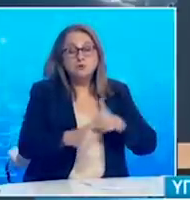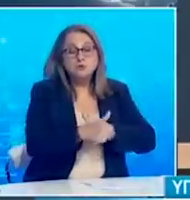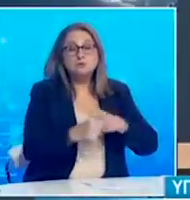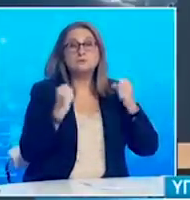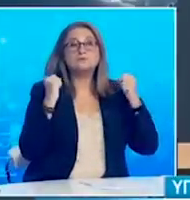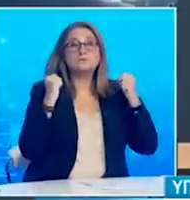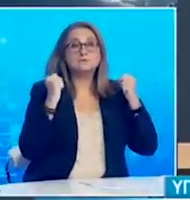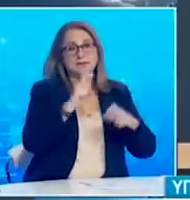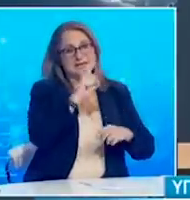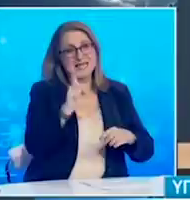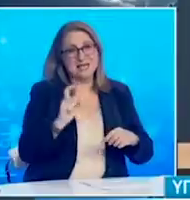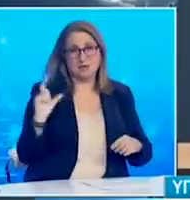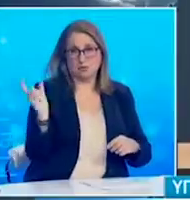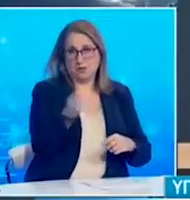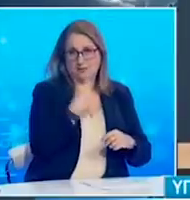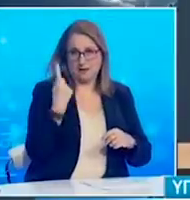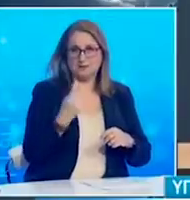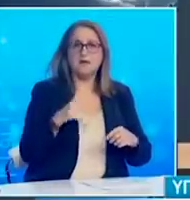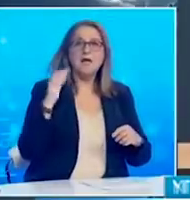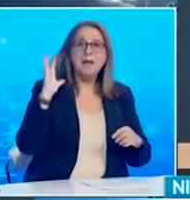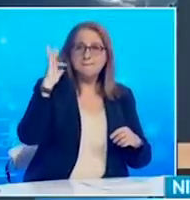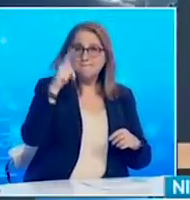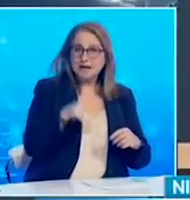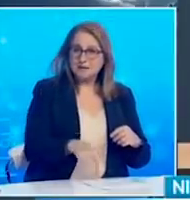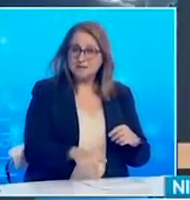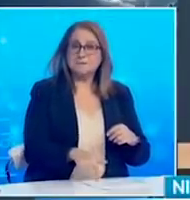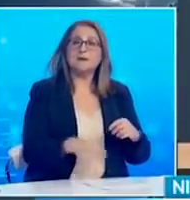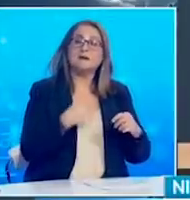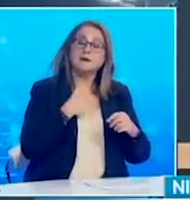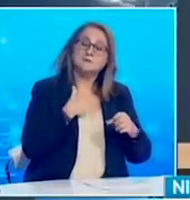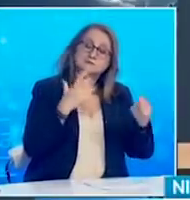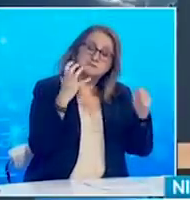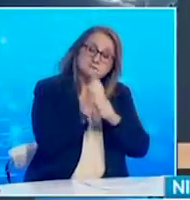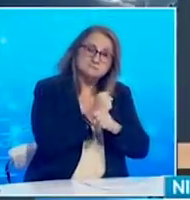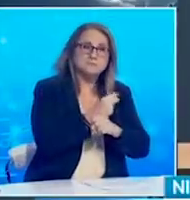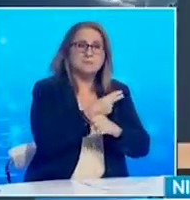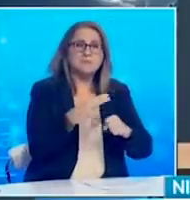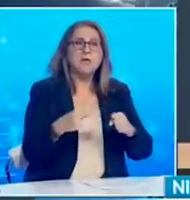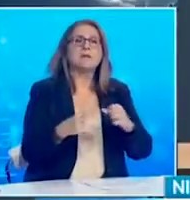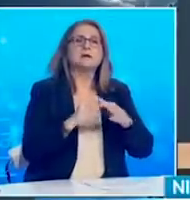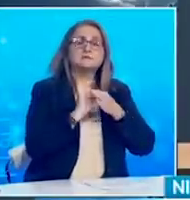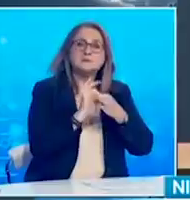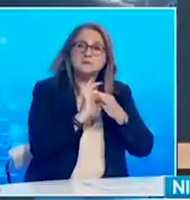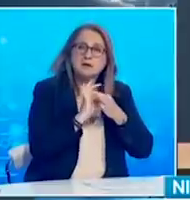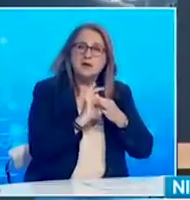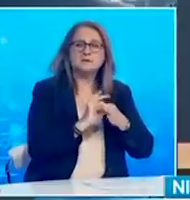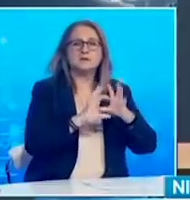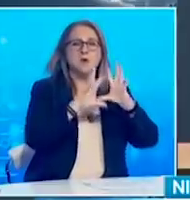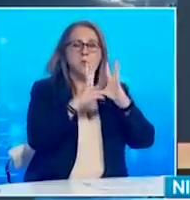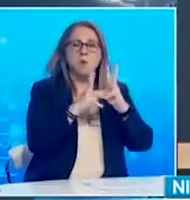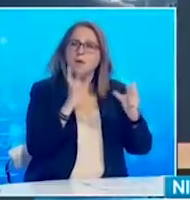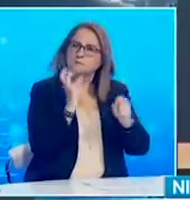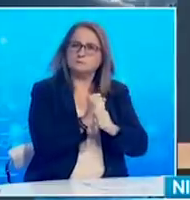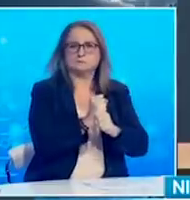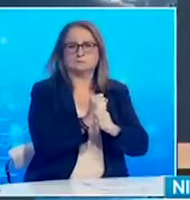πολιτών. Μέχρι σήμερα έχουμε δώσει χάρη στην επιμονή, την υπευθυνότητα και τη συνεργασία των πολιτών με επιτυχία αυτή τη μάχη. Αυτό